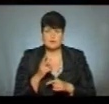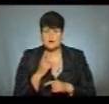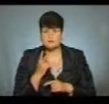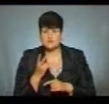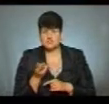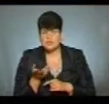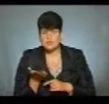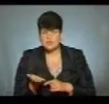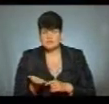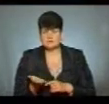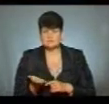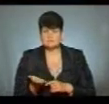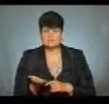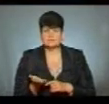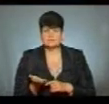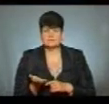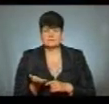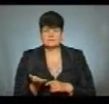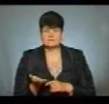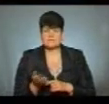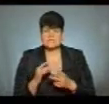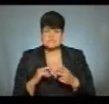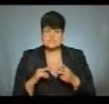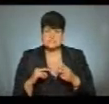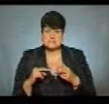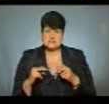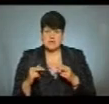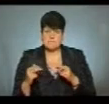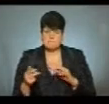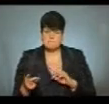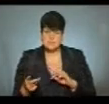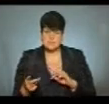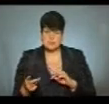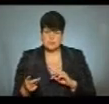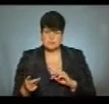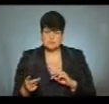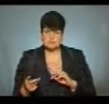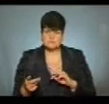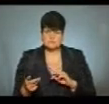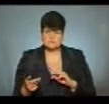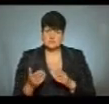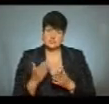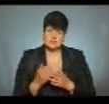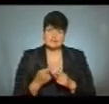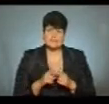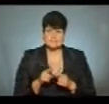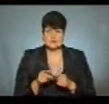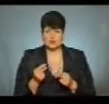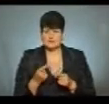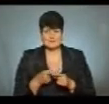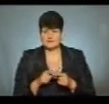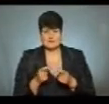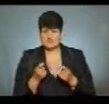передбачається заміна просто, чи є на це кошти тому що це не